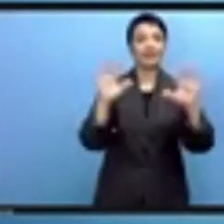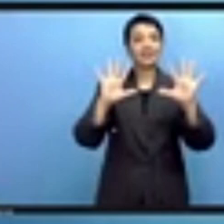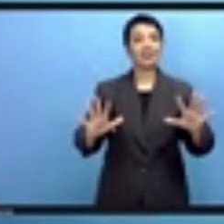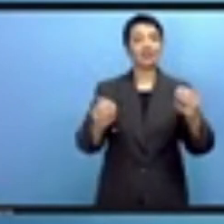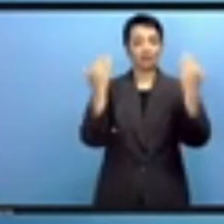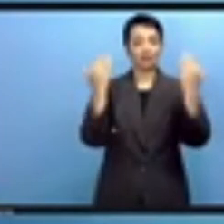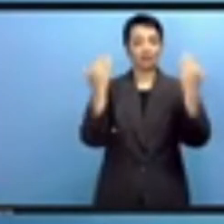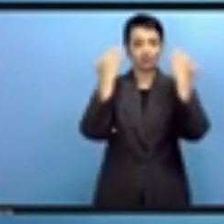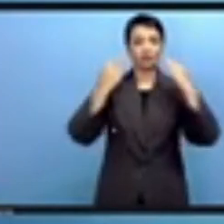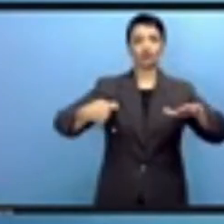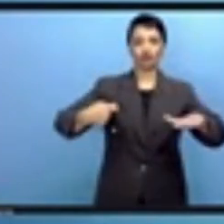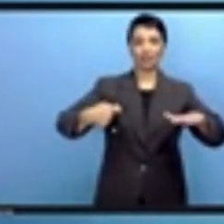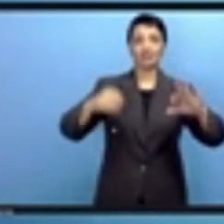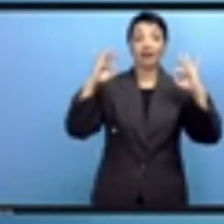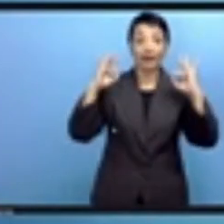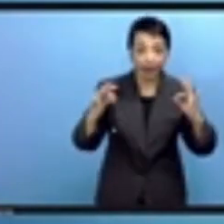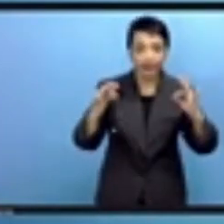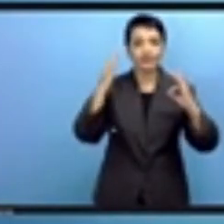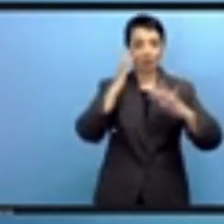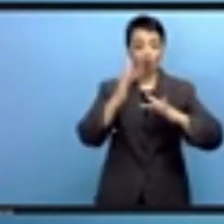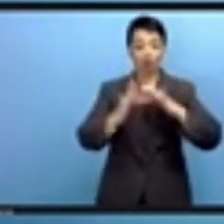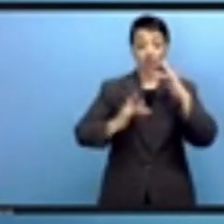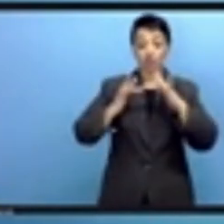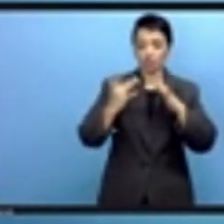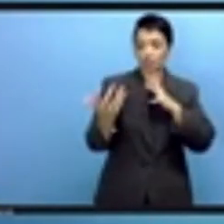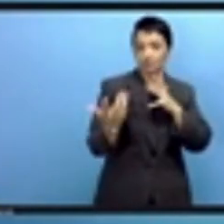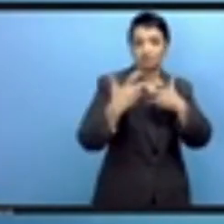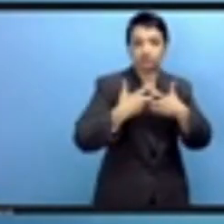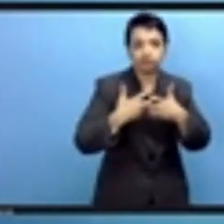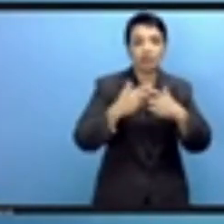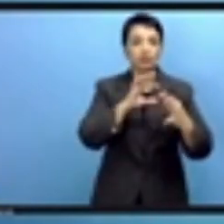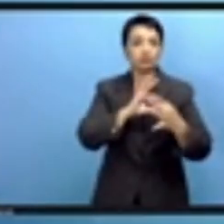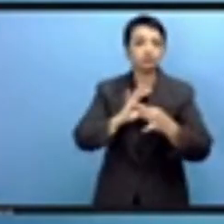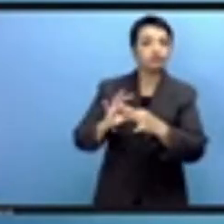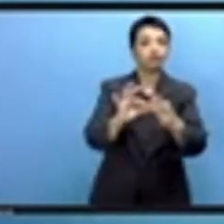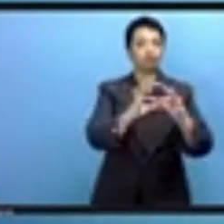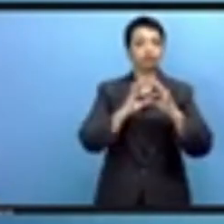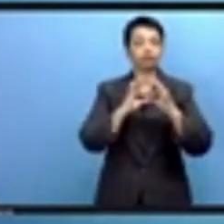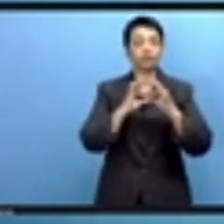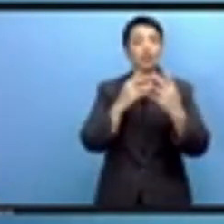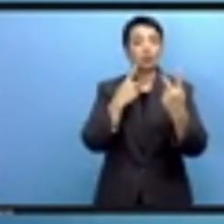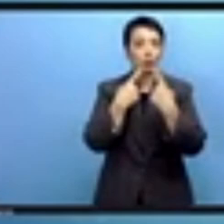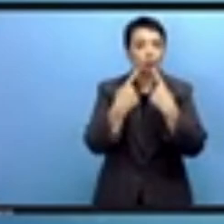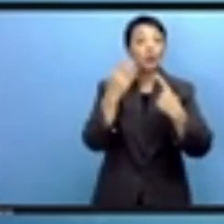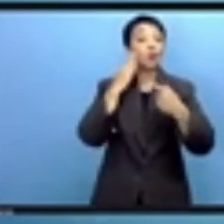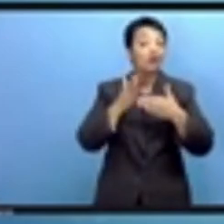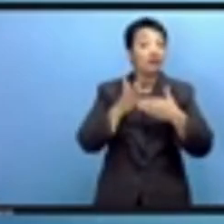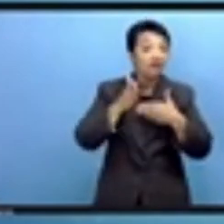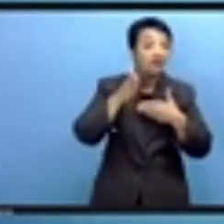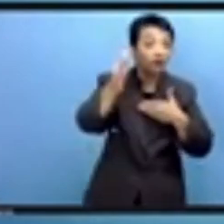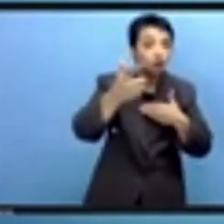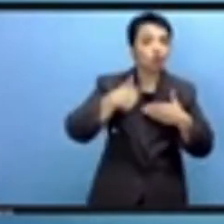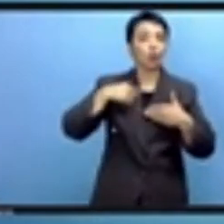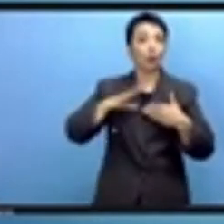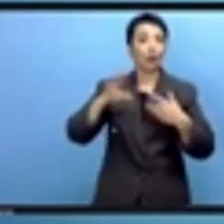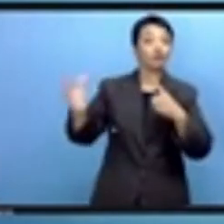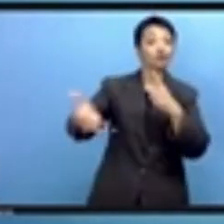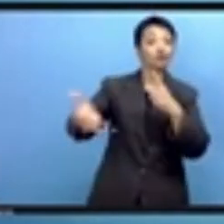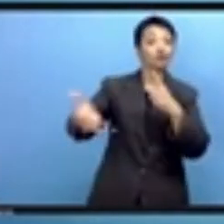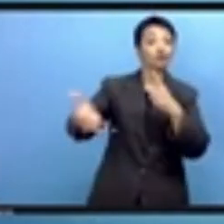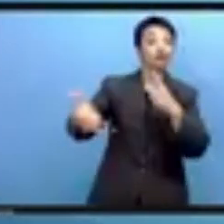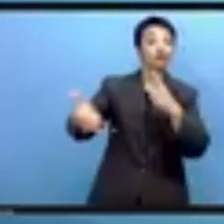字方面的发展对于人权和性别以及公正以及数字合